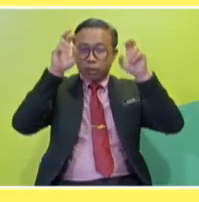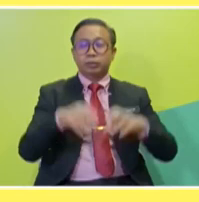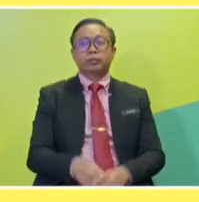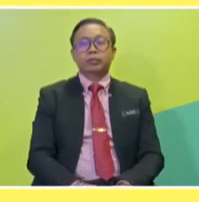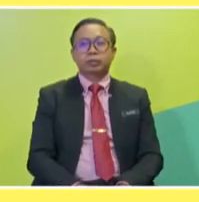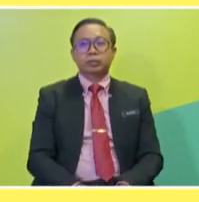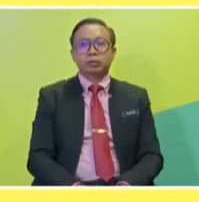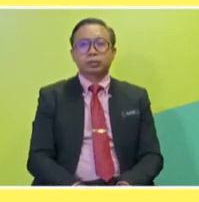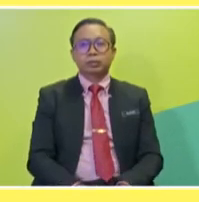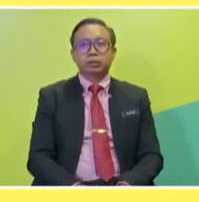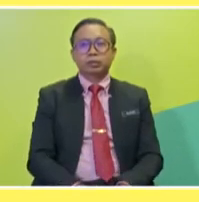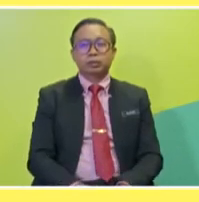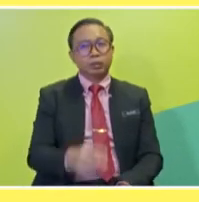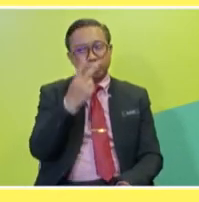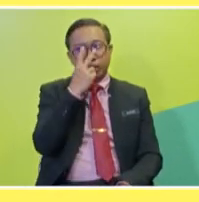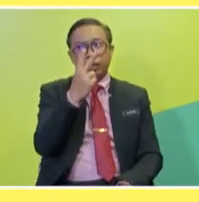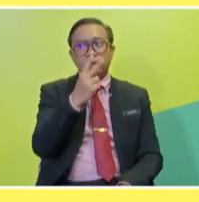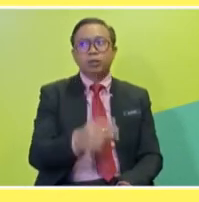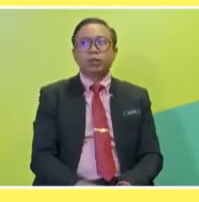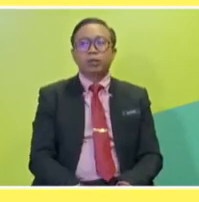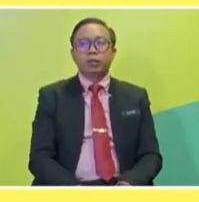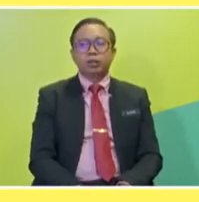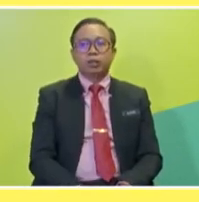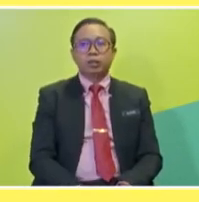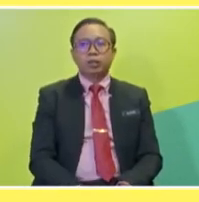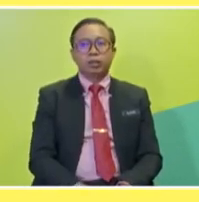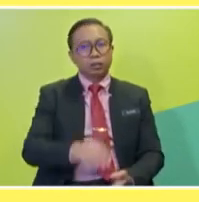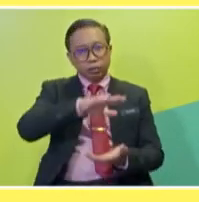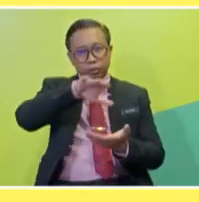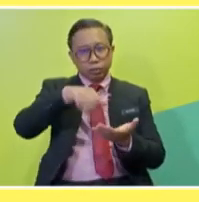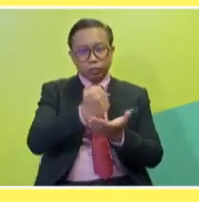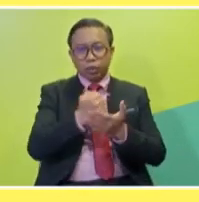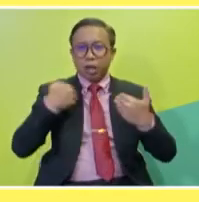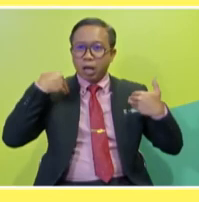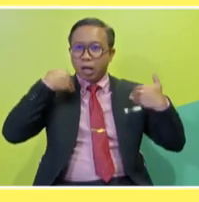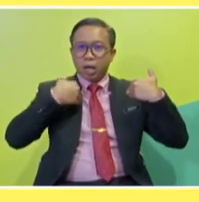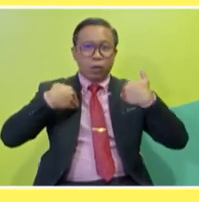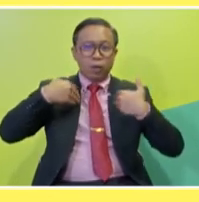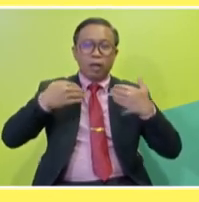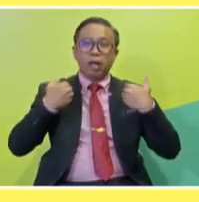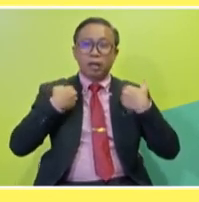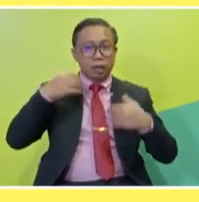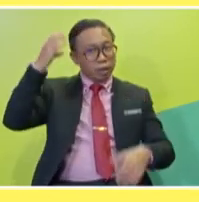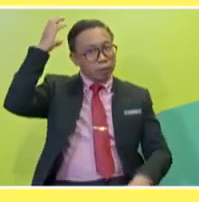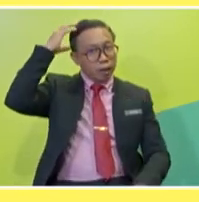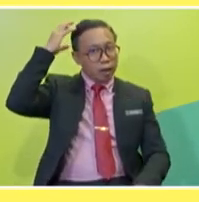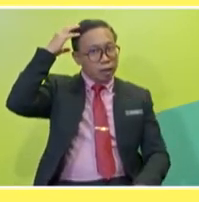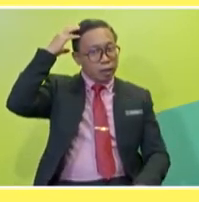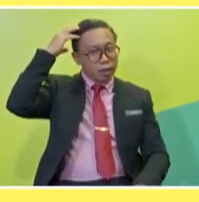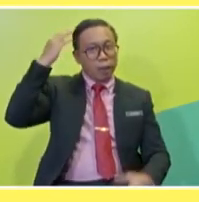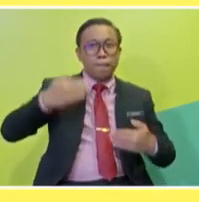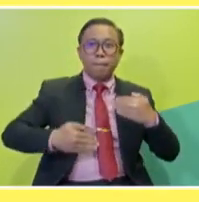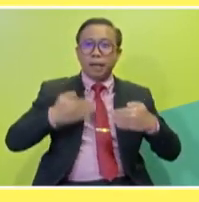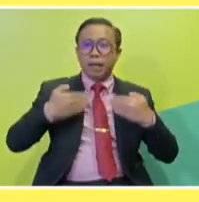dan kemudian kita tengok boleh dikatakan hampir semua hewan ada struktur Kepala Badan dan